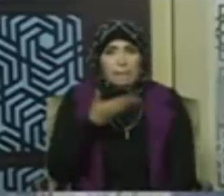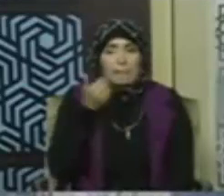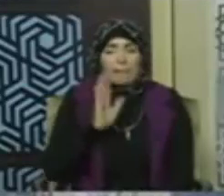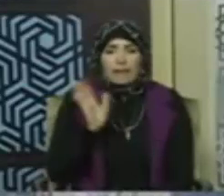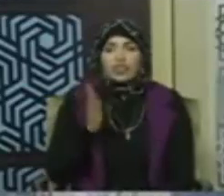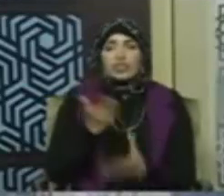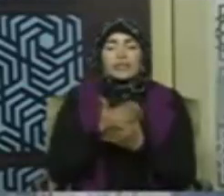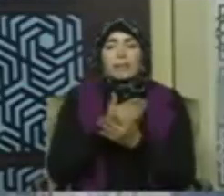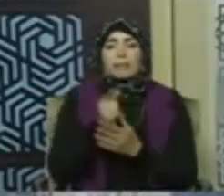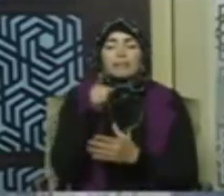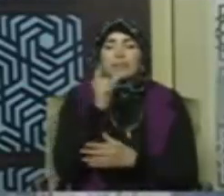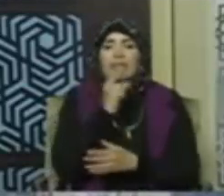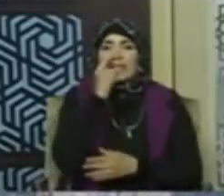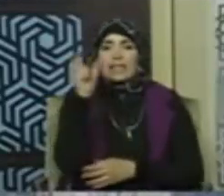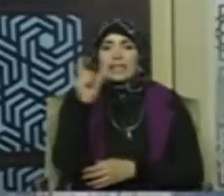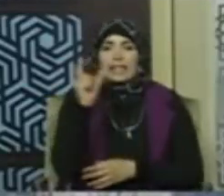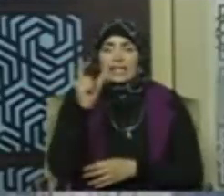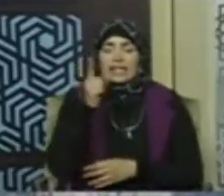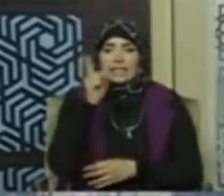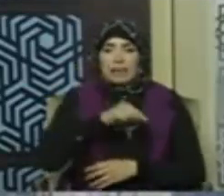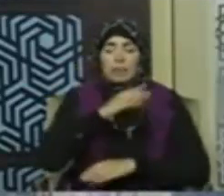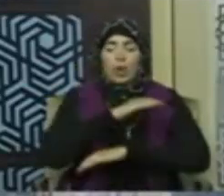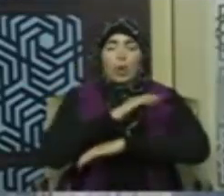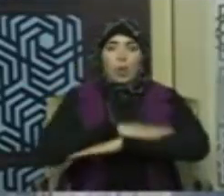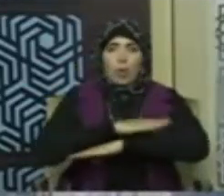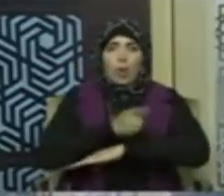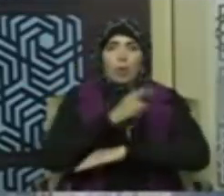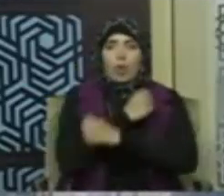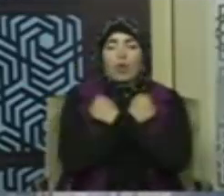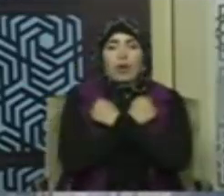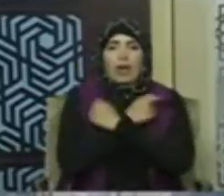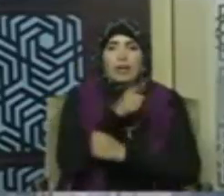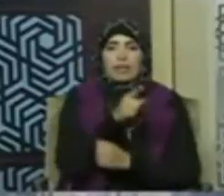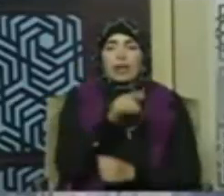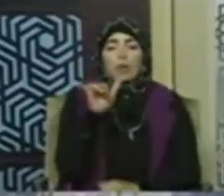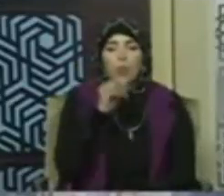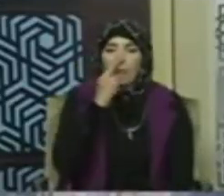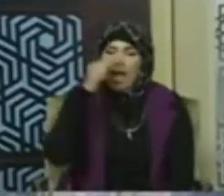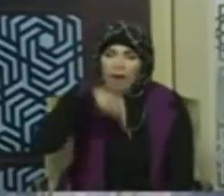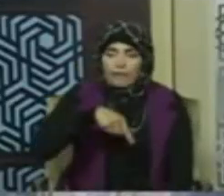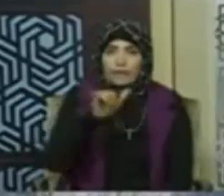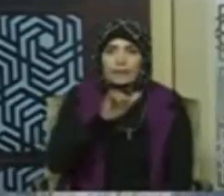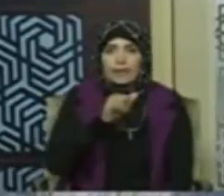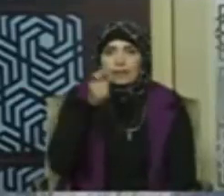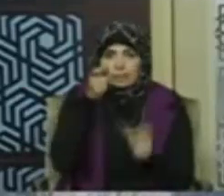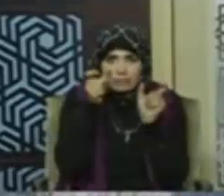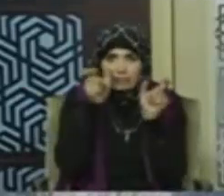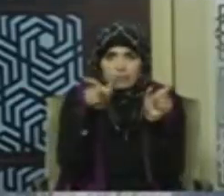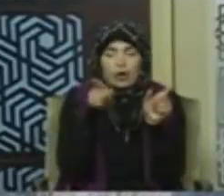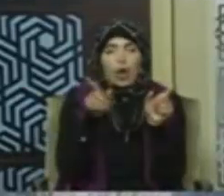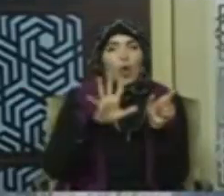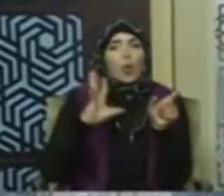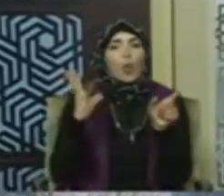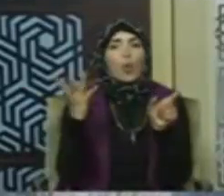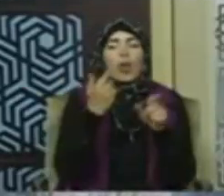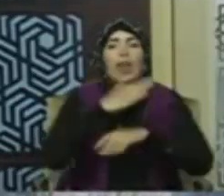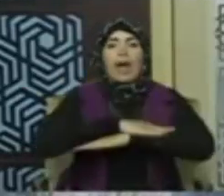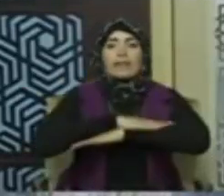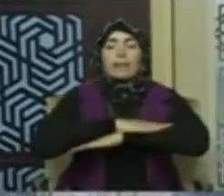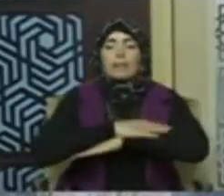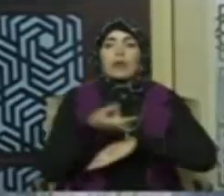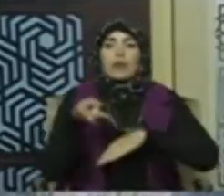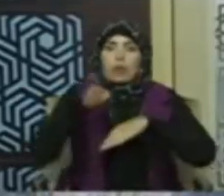والحضارة والقيم يحتمون علينا أن نراعي كل هذه الآداب. ثم إننا